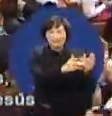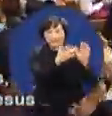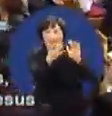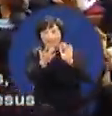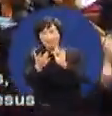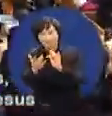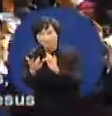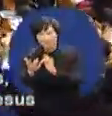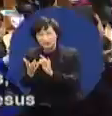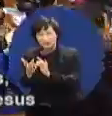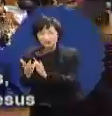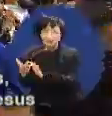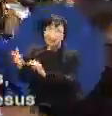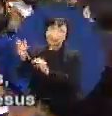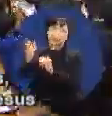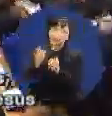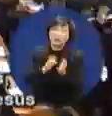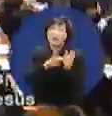오직 예수.